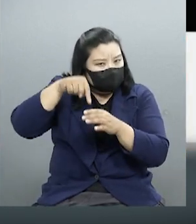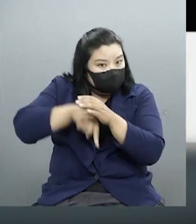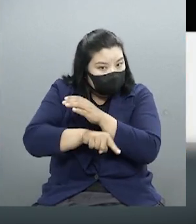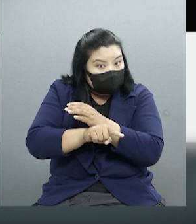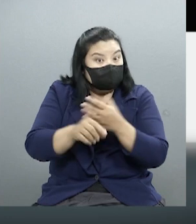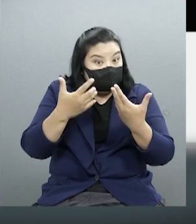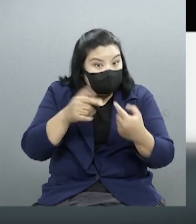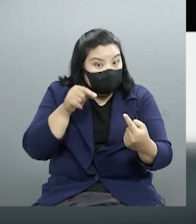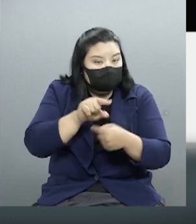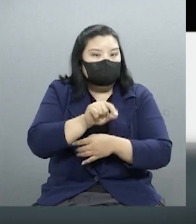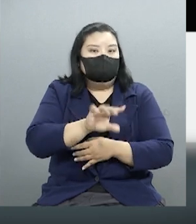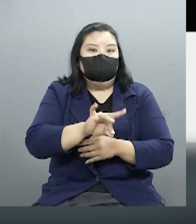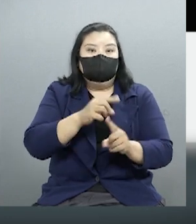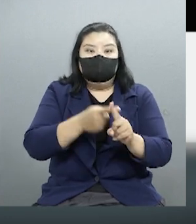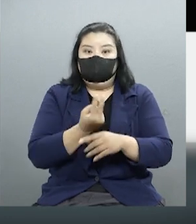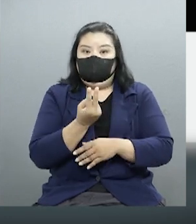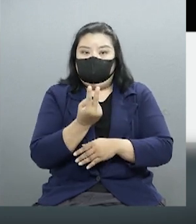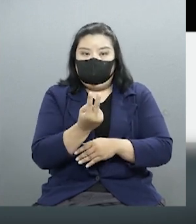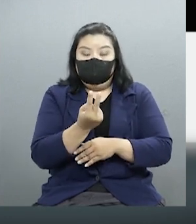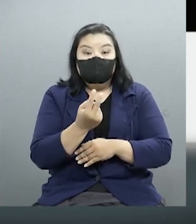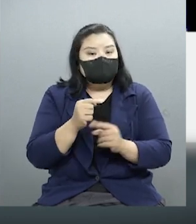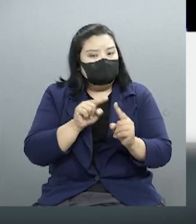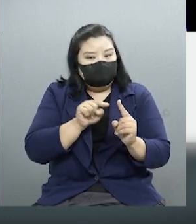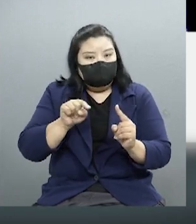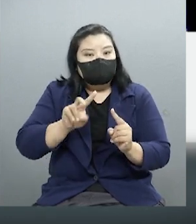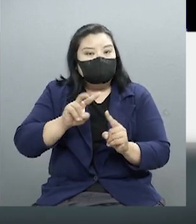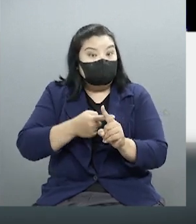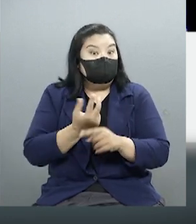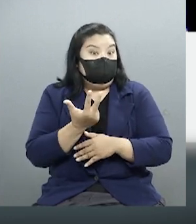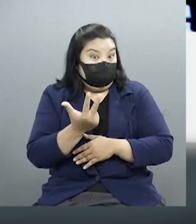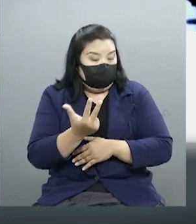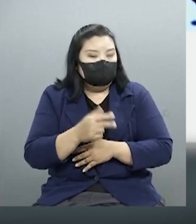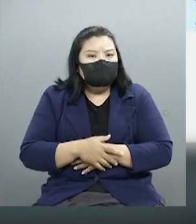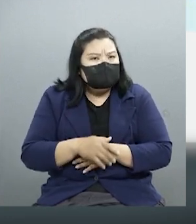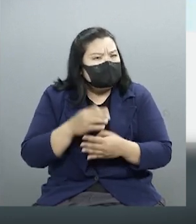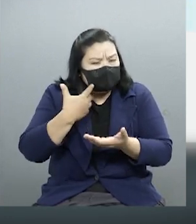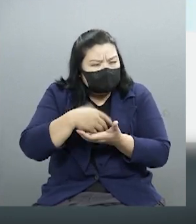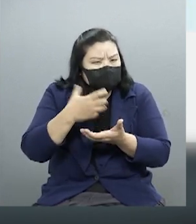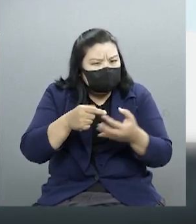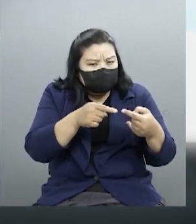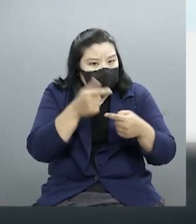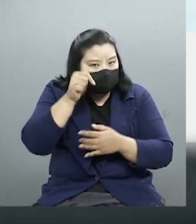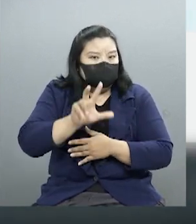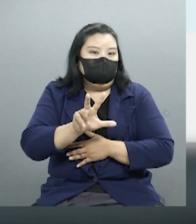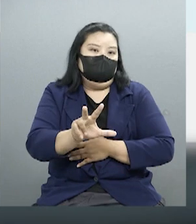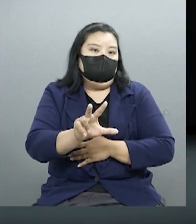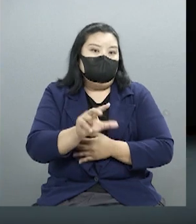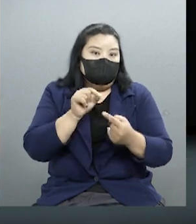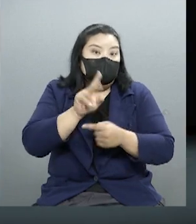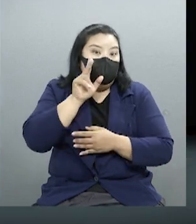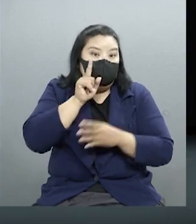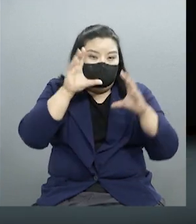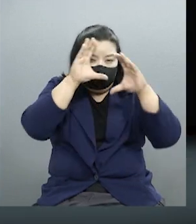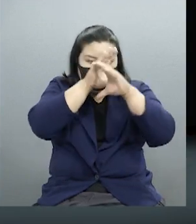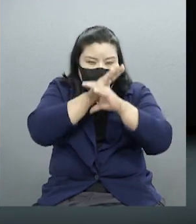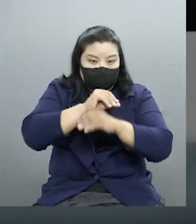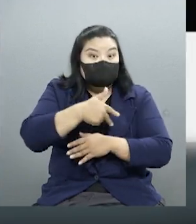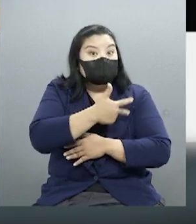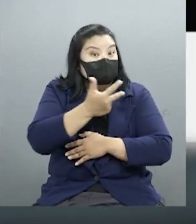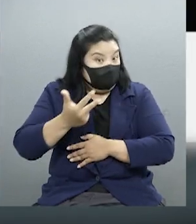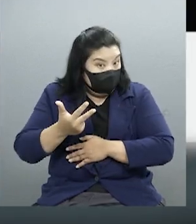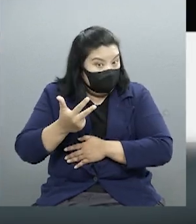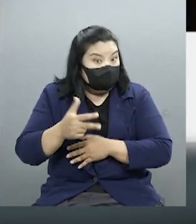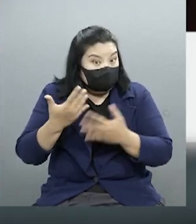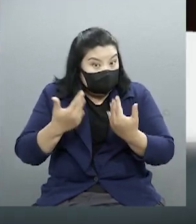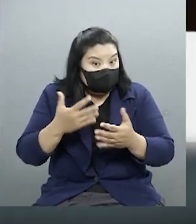ลึกออกอากาศเมื่อวันที่28กุมภาพันธ์ถึง2มีนาคมโดยนำเสนอต่อเนื่องกัน3วันในช่วงข่าวค่ำไทย